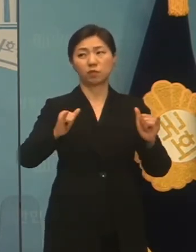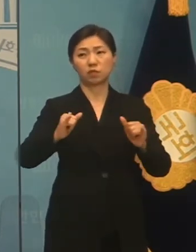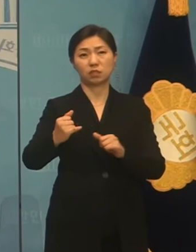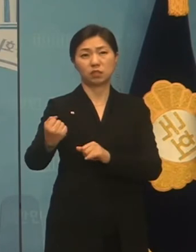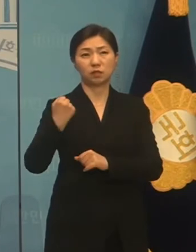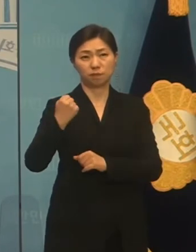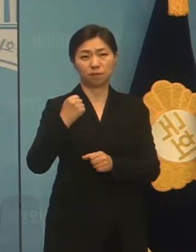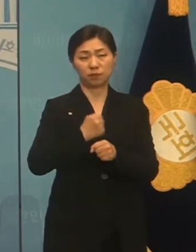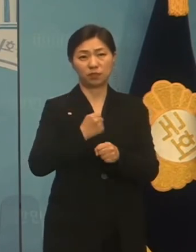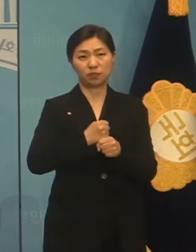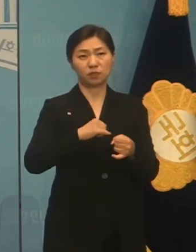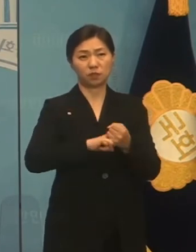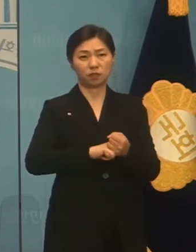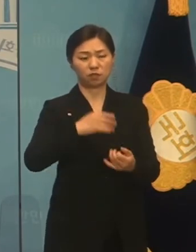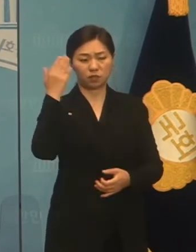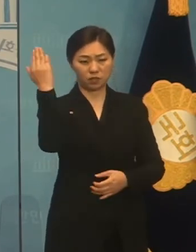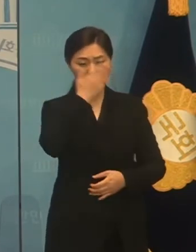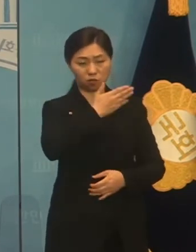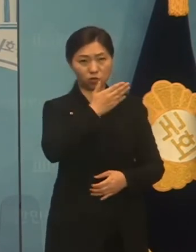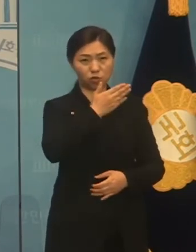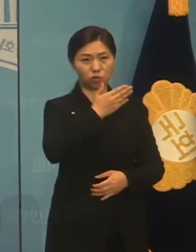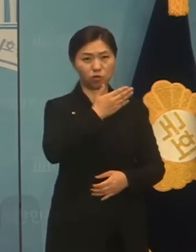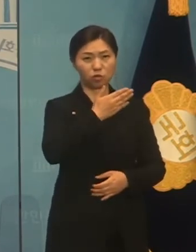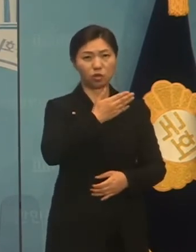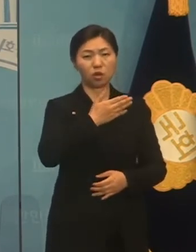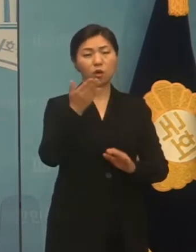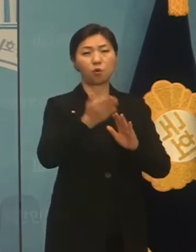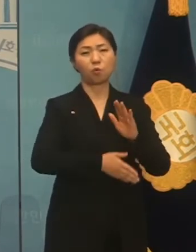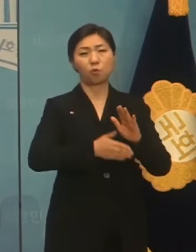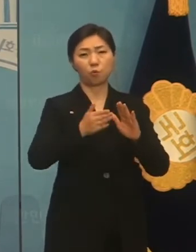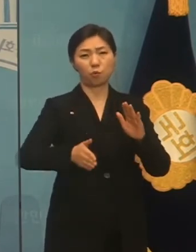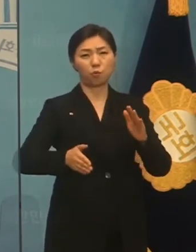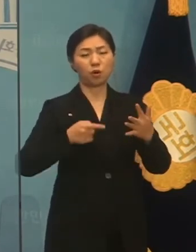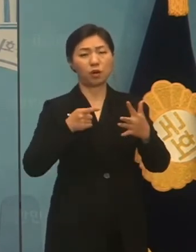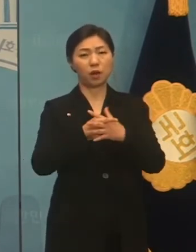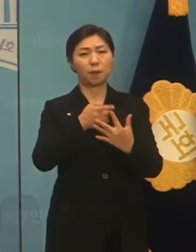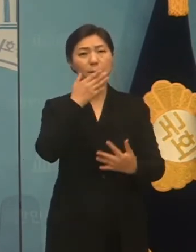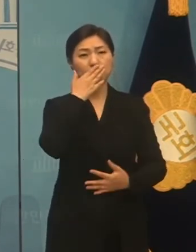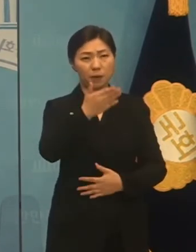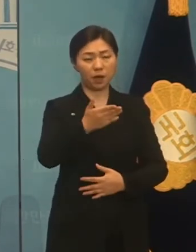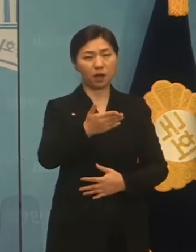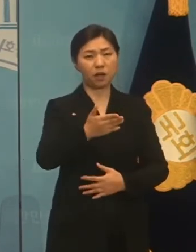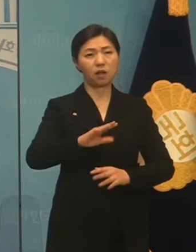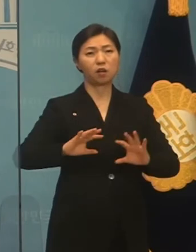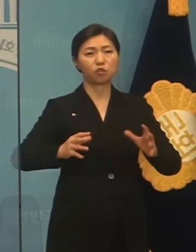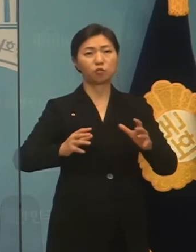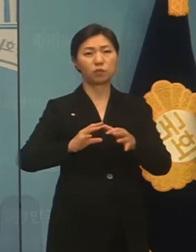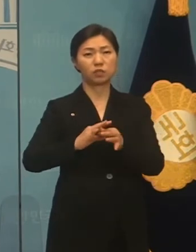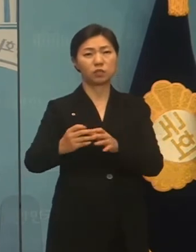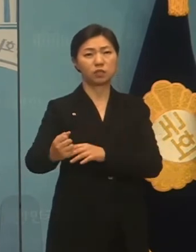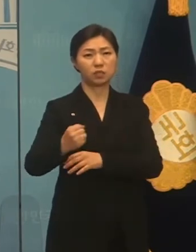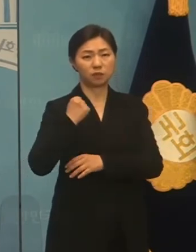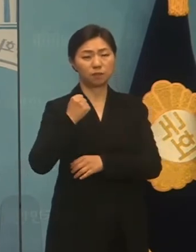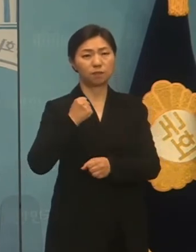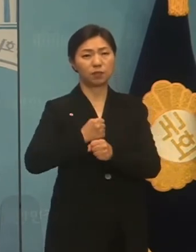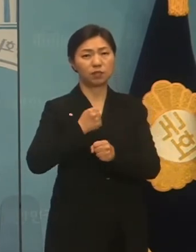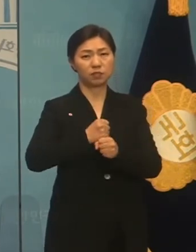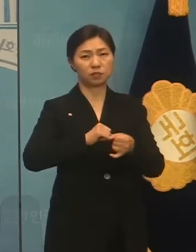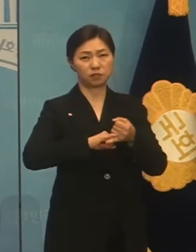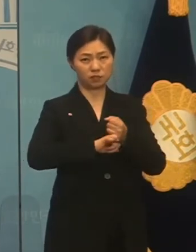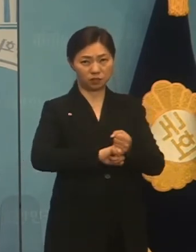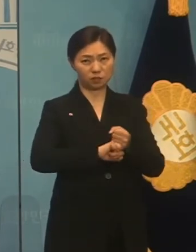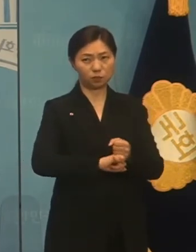투명하고 공정하고 예측 가능한 국민의힘을 만들겠습니다. 그렇게 하기